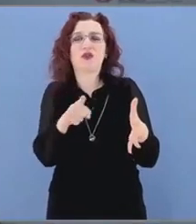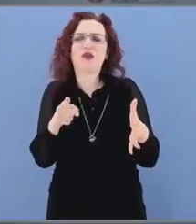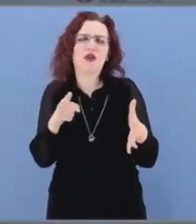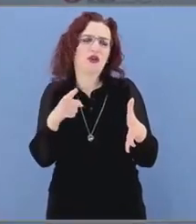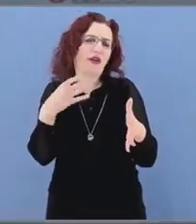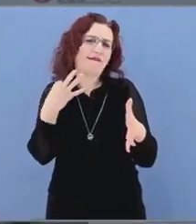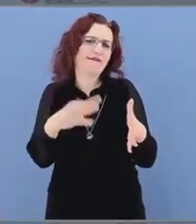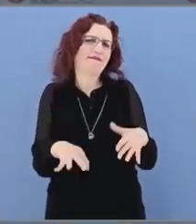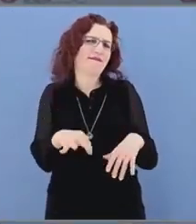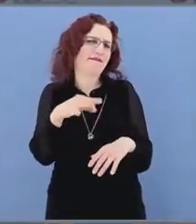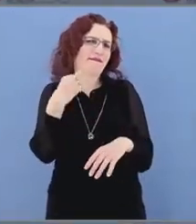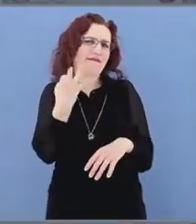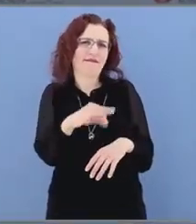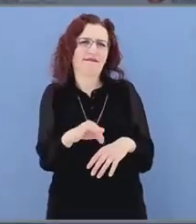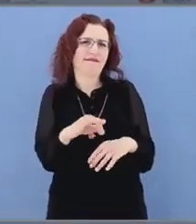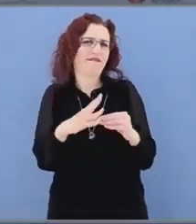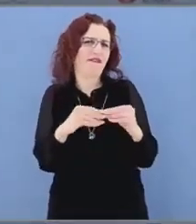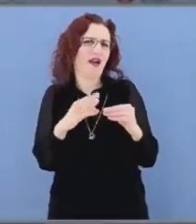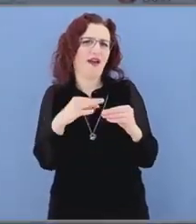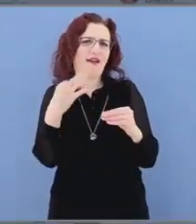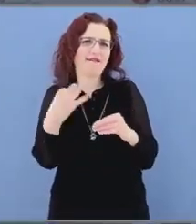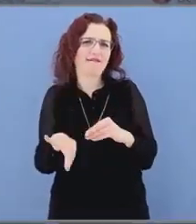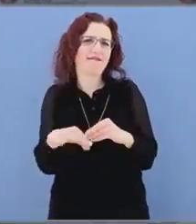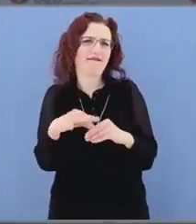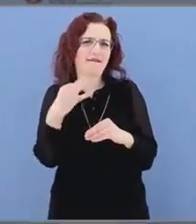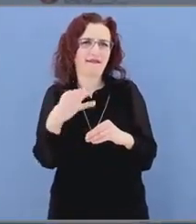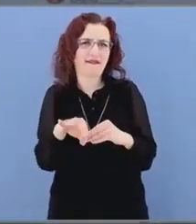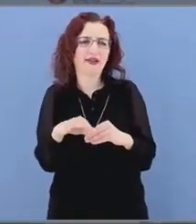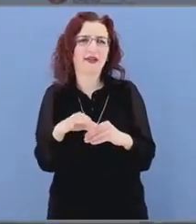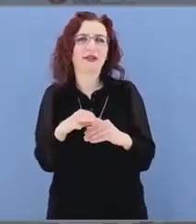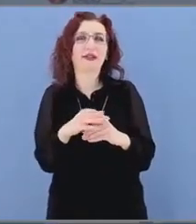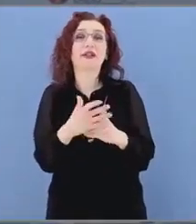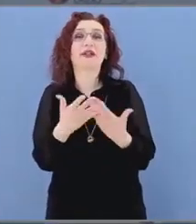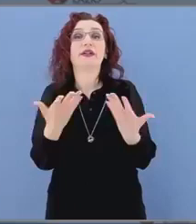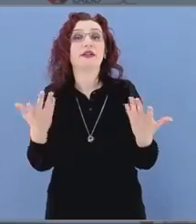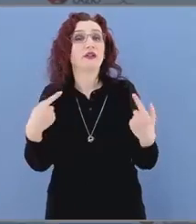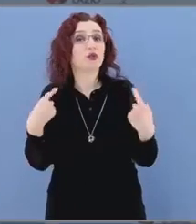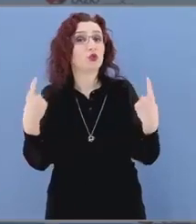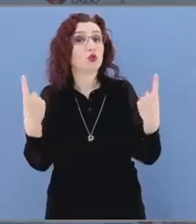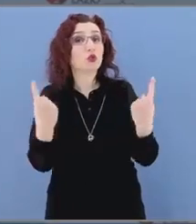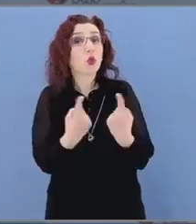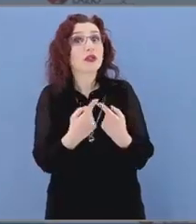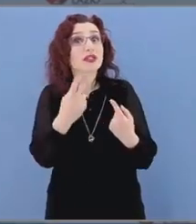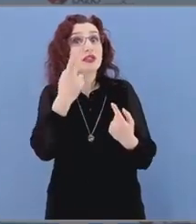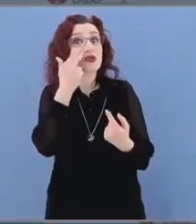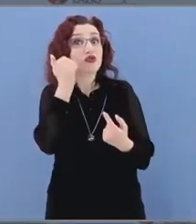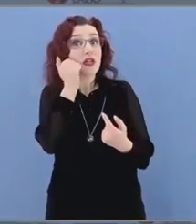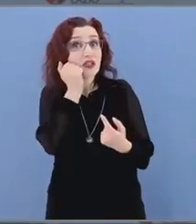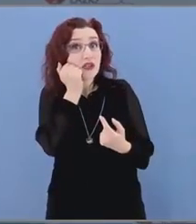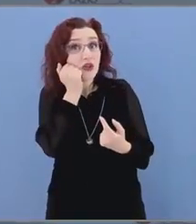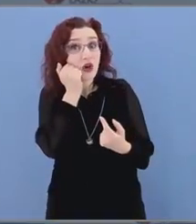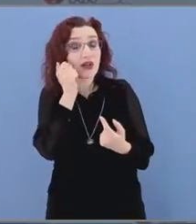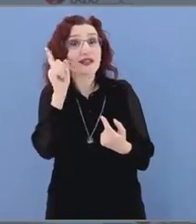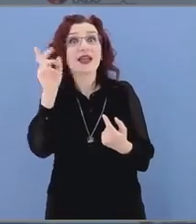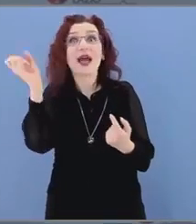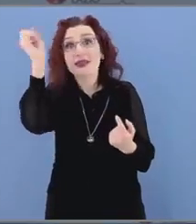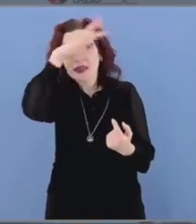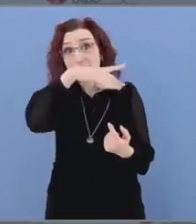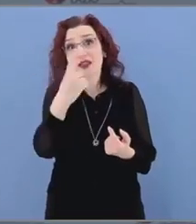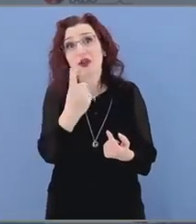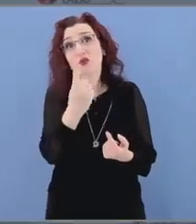veramente irresistibili. Tutti i coach, tutti i genitori, se mi sono scordato qualcuno vi chiedo scusa,